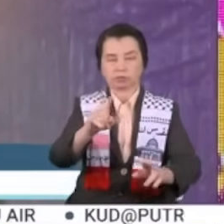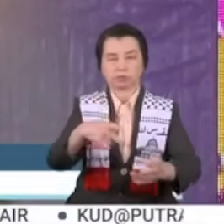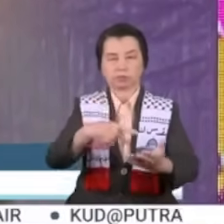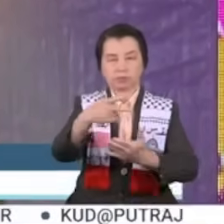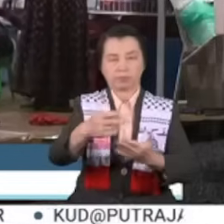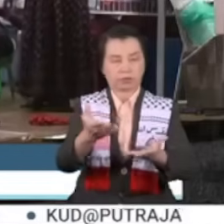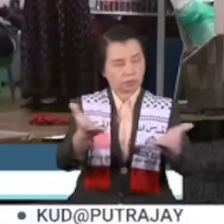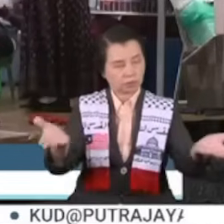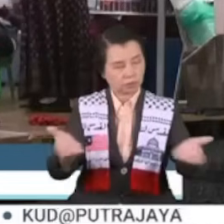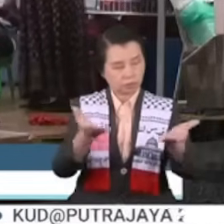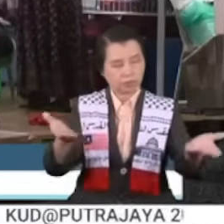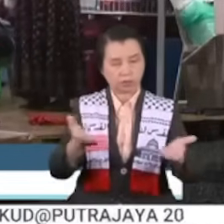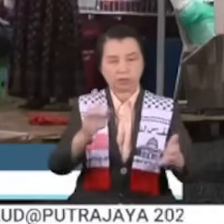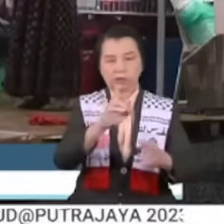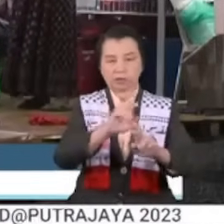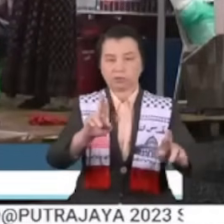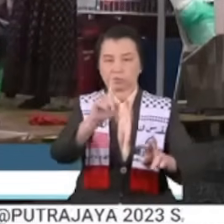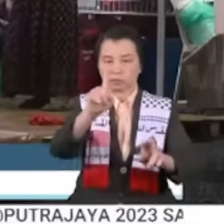platformadan